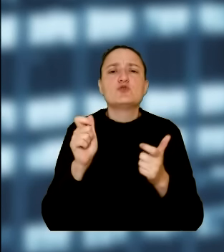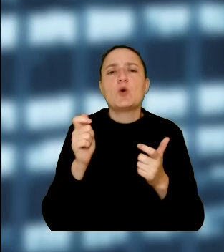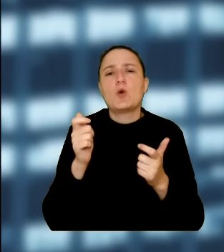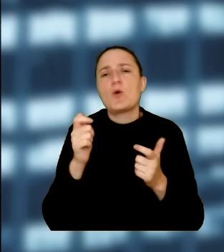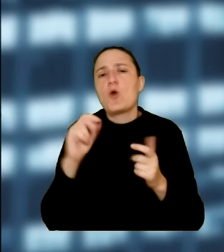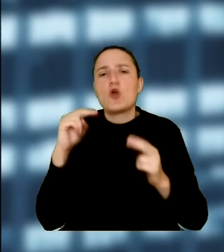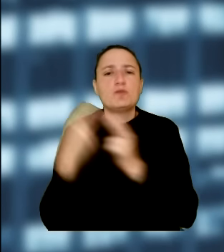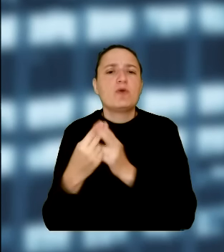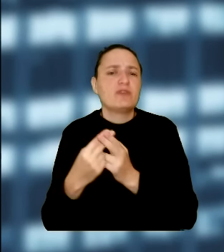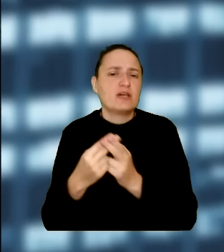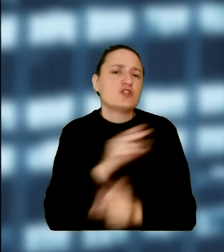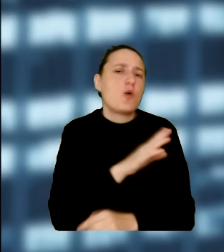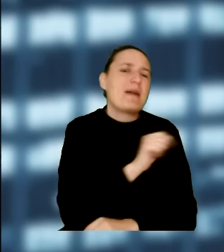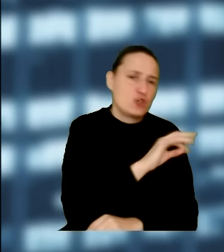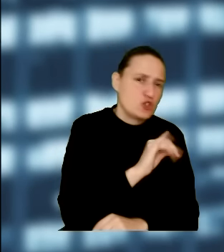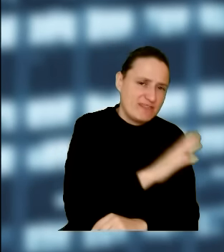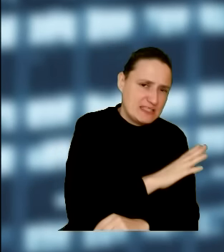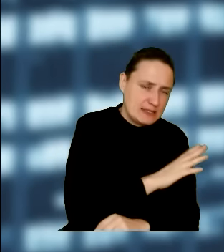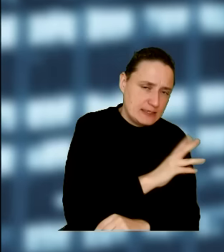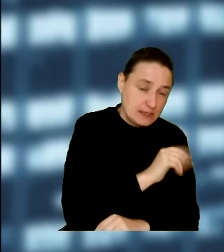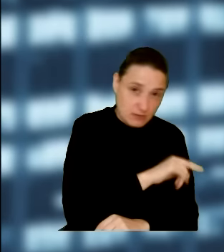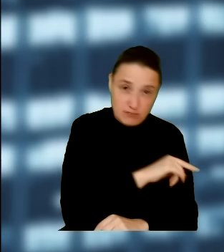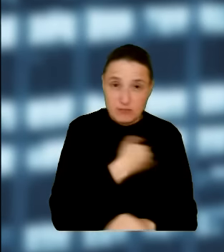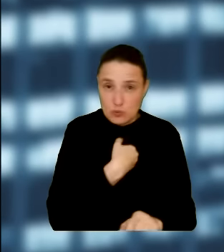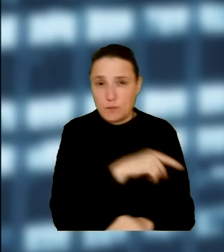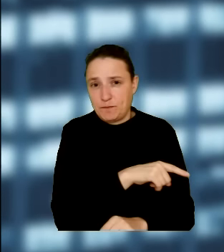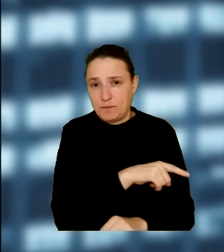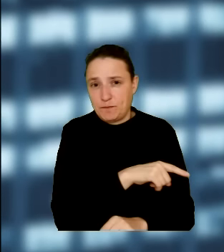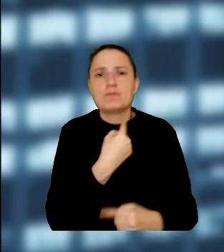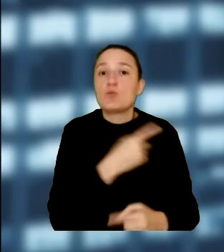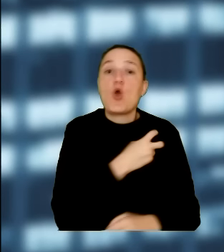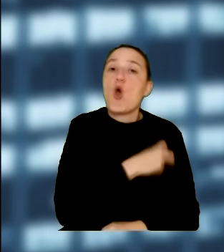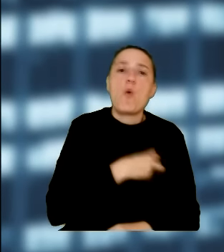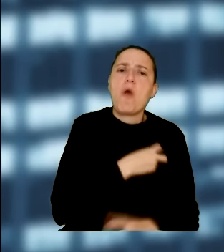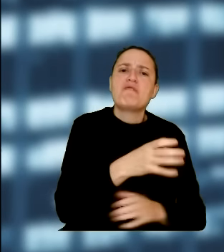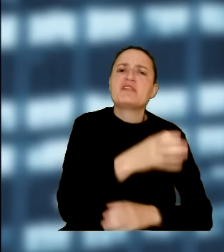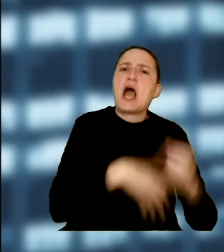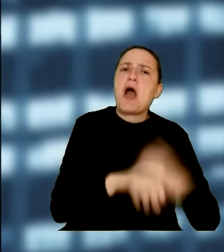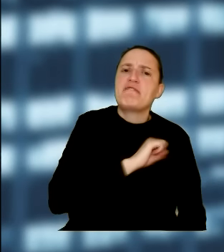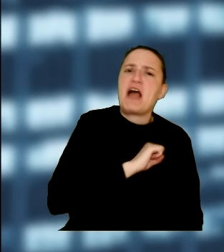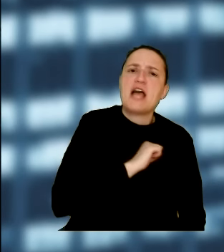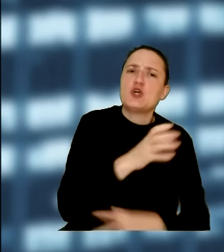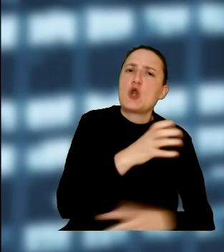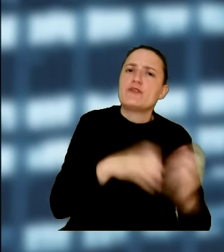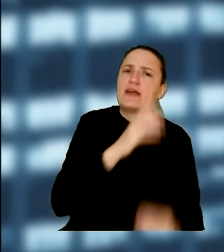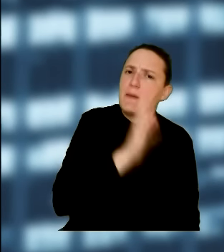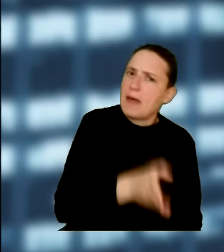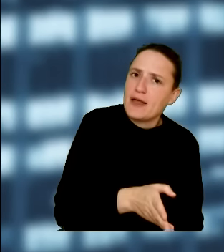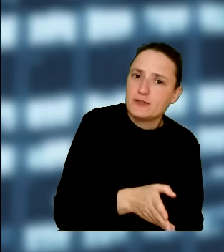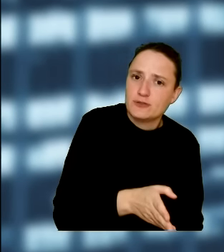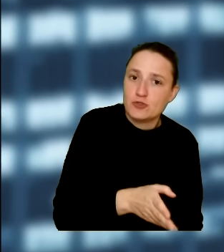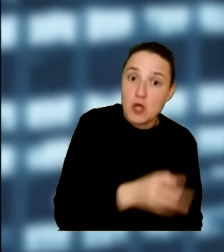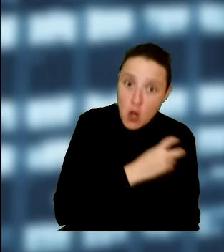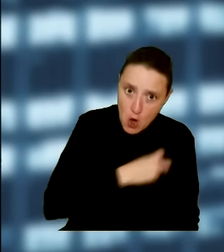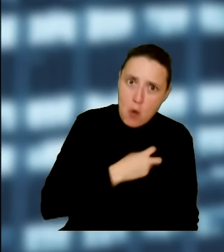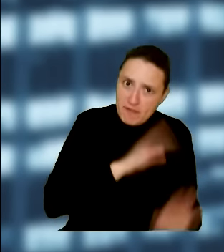Władysława Teofila Bartoszewskiego, który powiedział, przypominam, że nie, Hołownia jest fajny. Hołownia jest w porządku, niech Hołownia